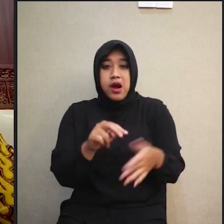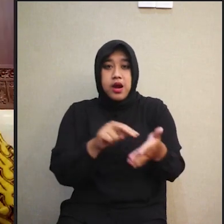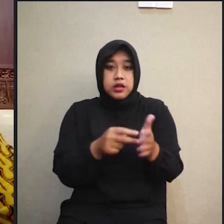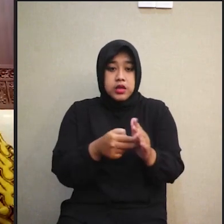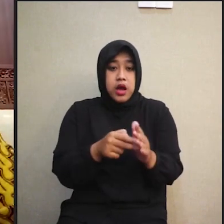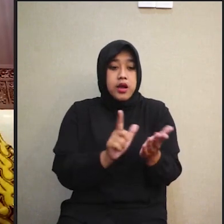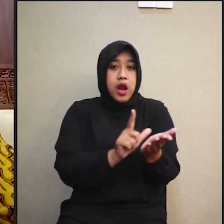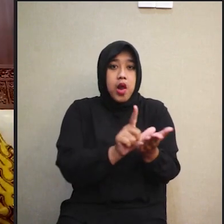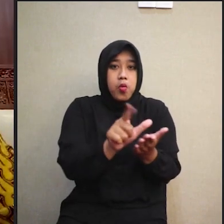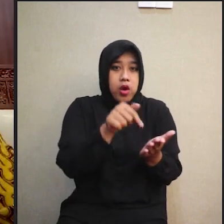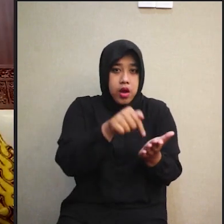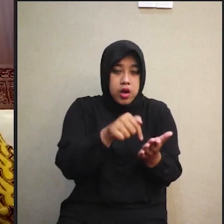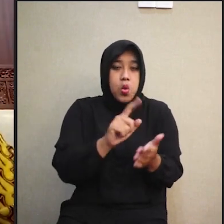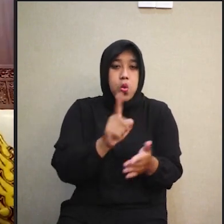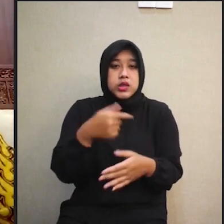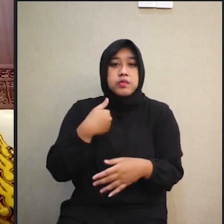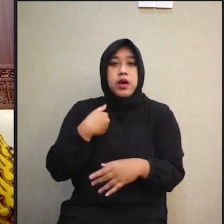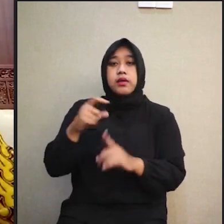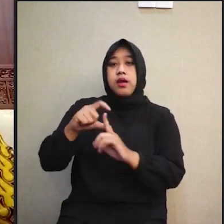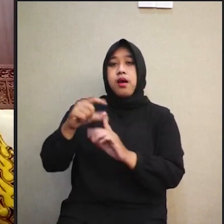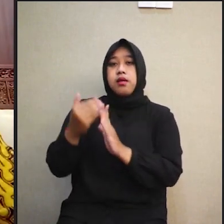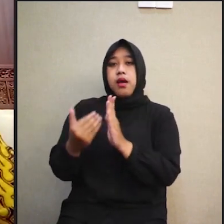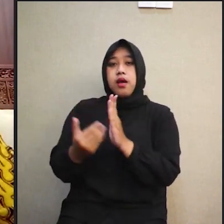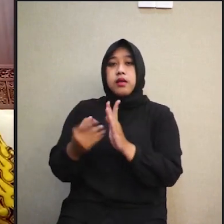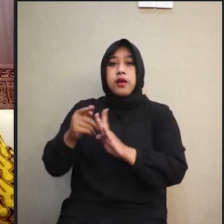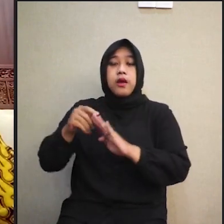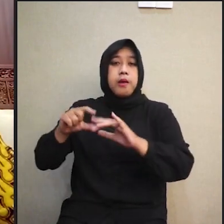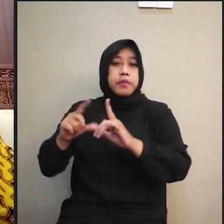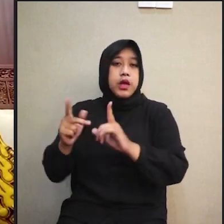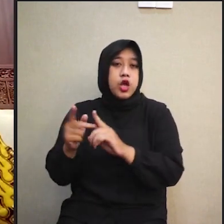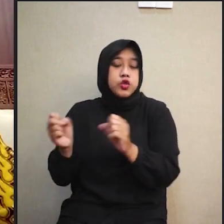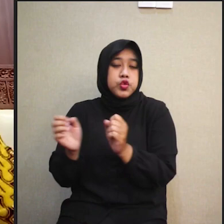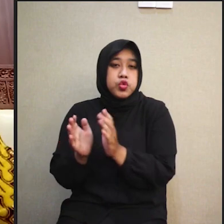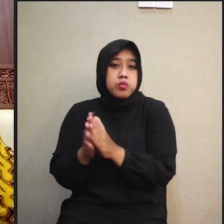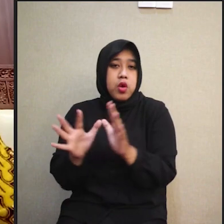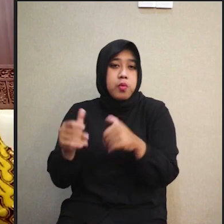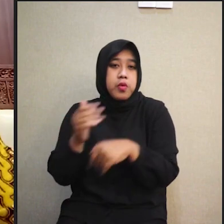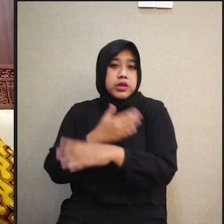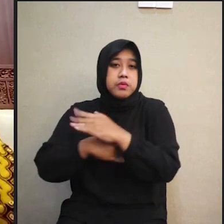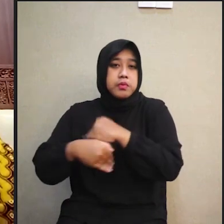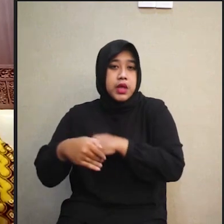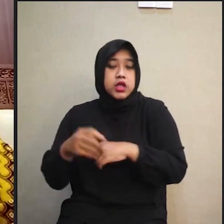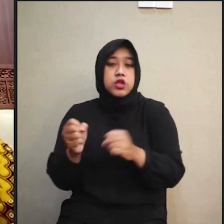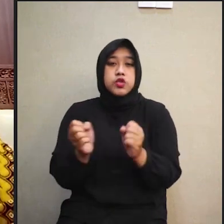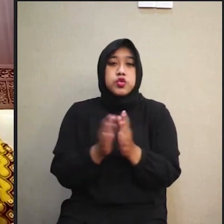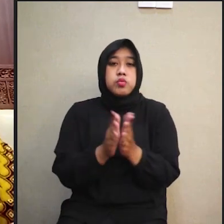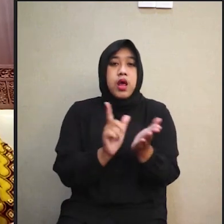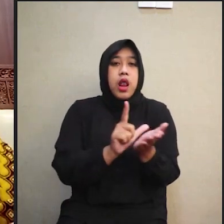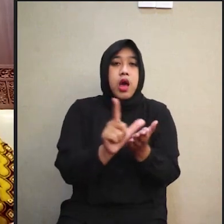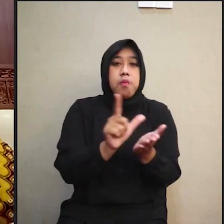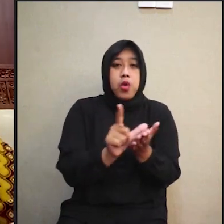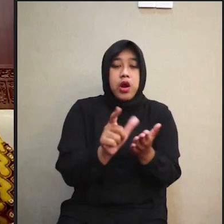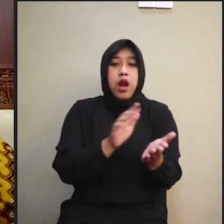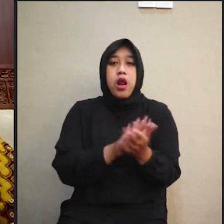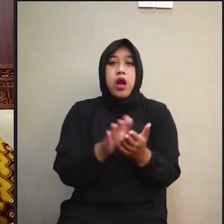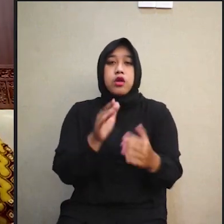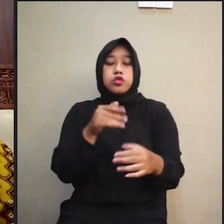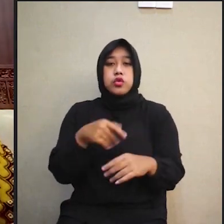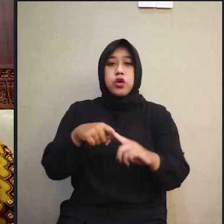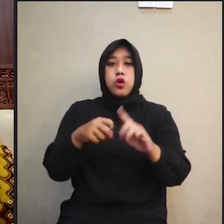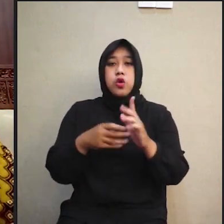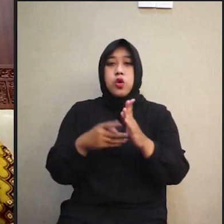ada laporan harus ada data villa di situ berapa disabilitas yang mengatur atau mengadu keponakan kemudian